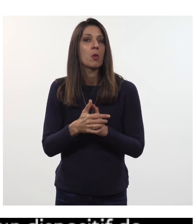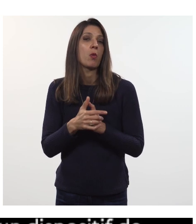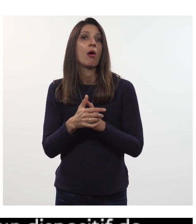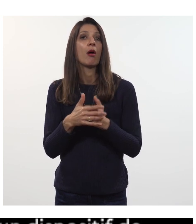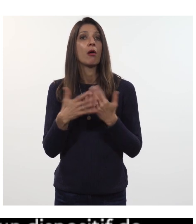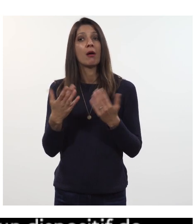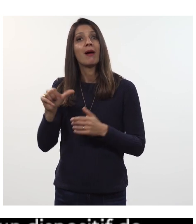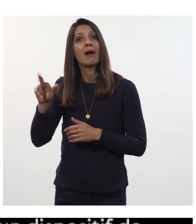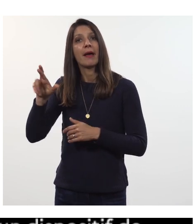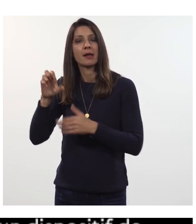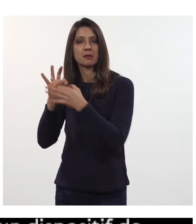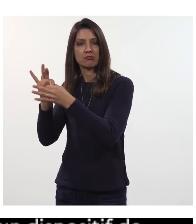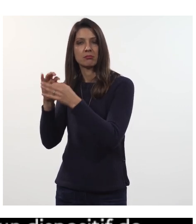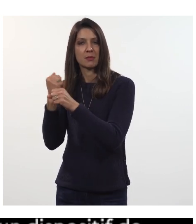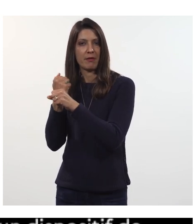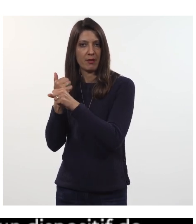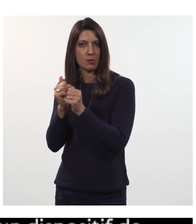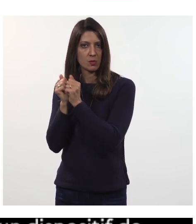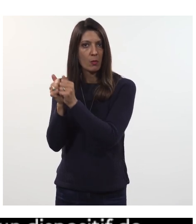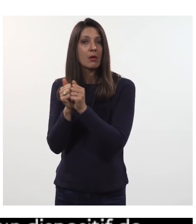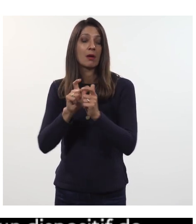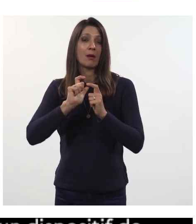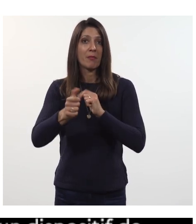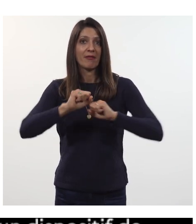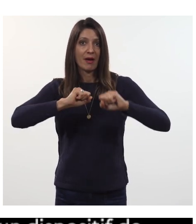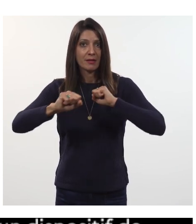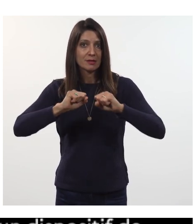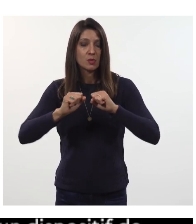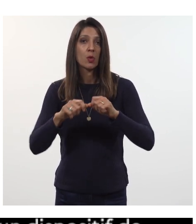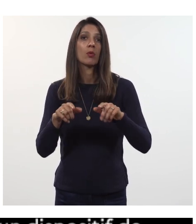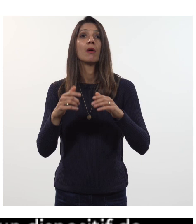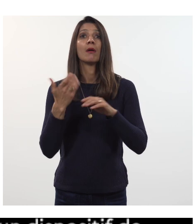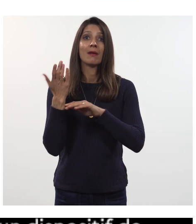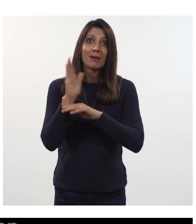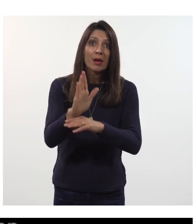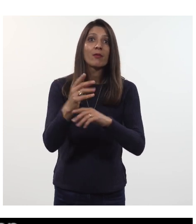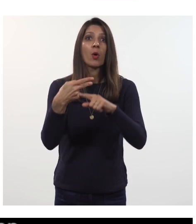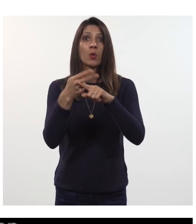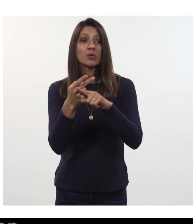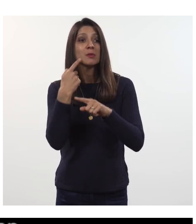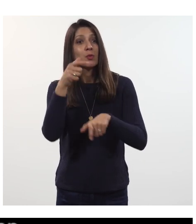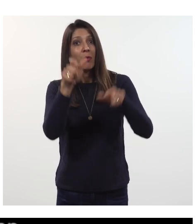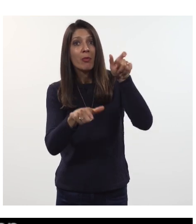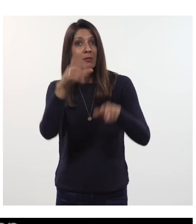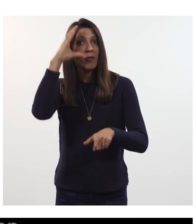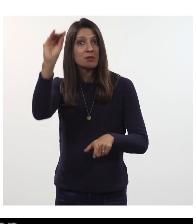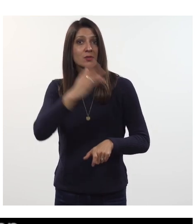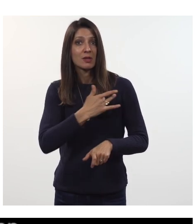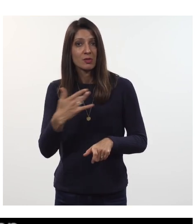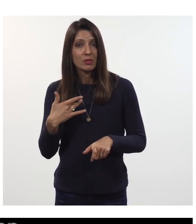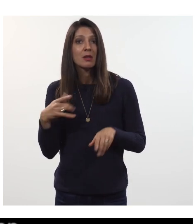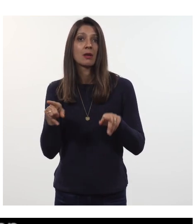avec l'ARS. Ensuite, nos actions, les outils qu'on met à disposition des professionnels. Et pour terminer, je